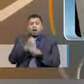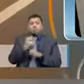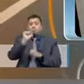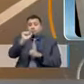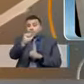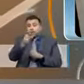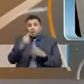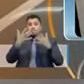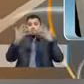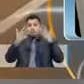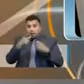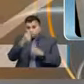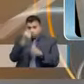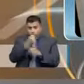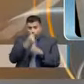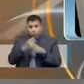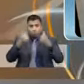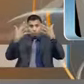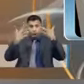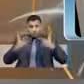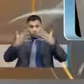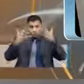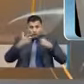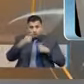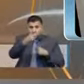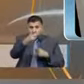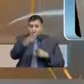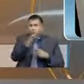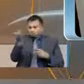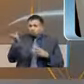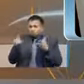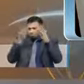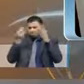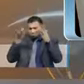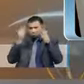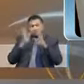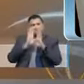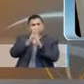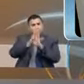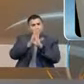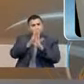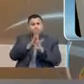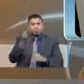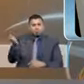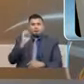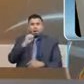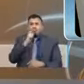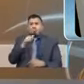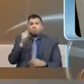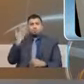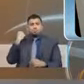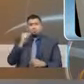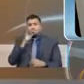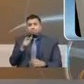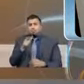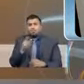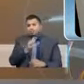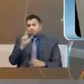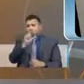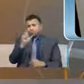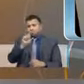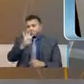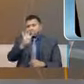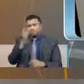المصرفي إنهم أيضا تدعمهم في التعلم، وخاصة في المراحل اللي نحن واجهناها في الشهور